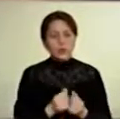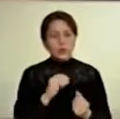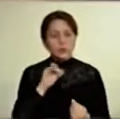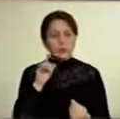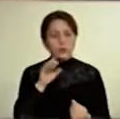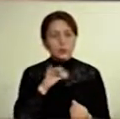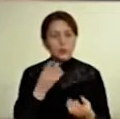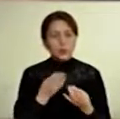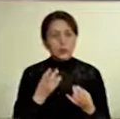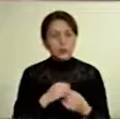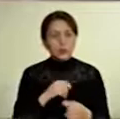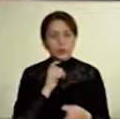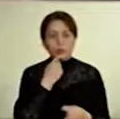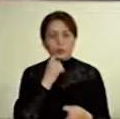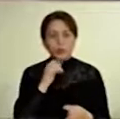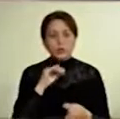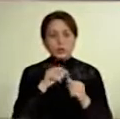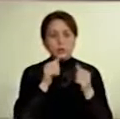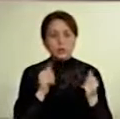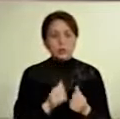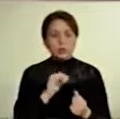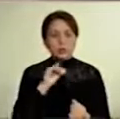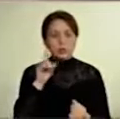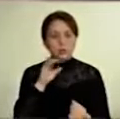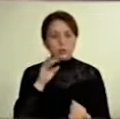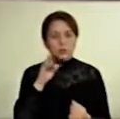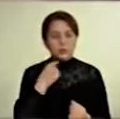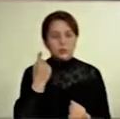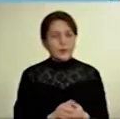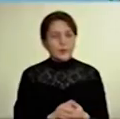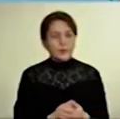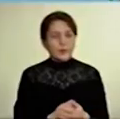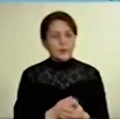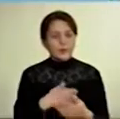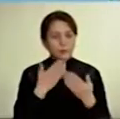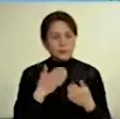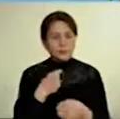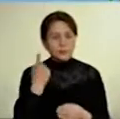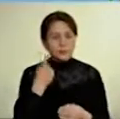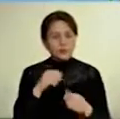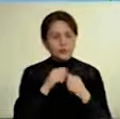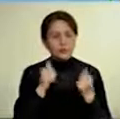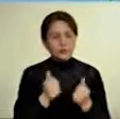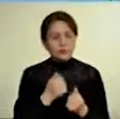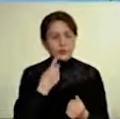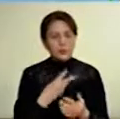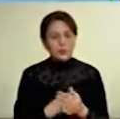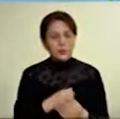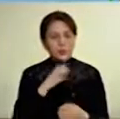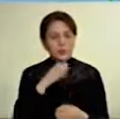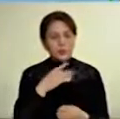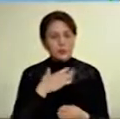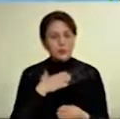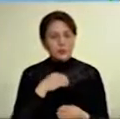ekan. Murakkab shaklning yuzini esa mana bu birinchi formulaga qo'yib olamiz. Mana birinchi formulaga qo'yamiz. S